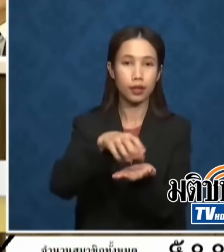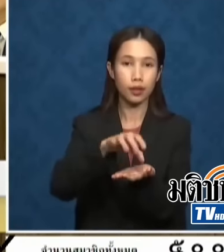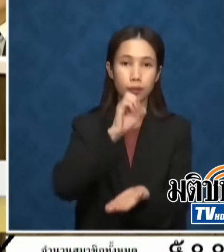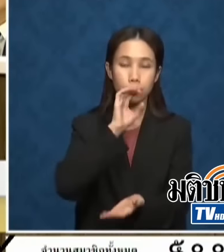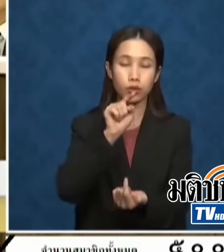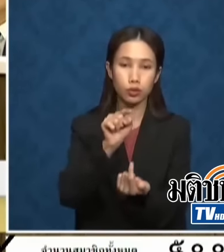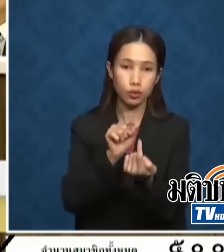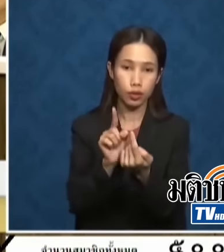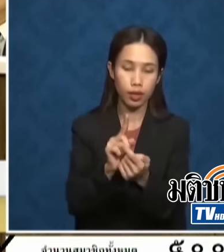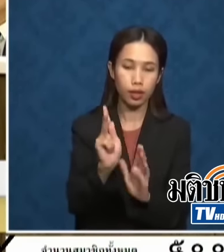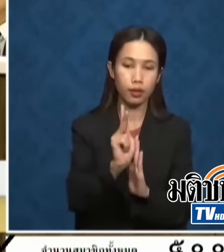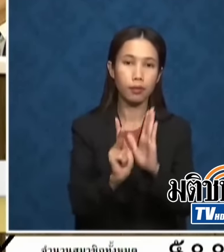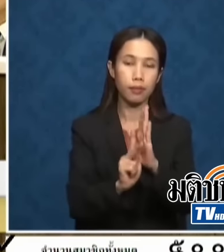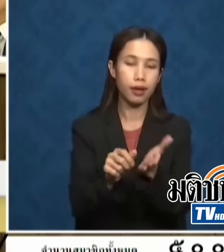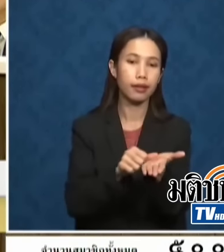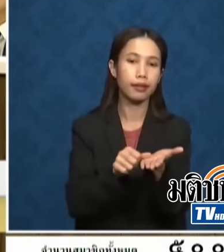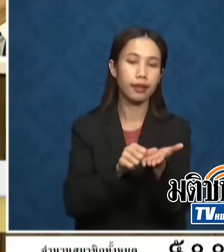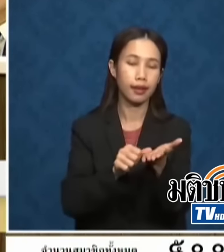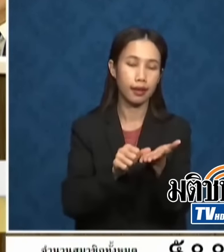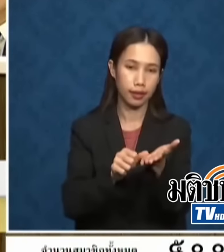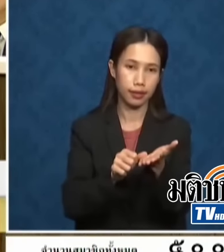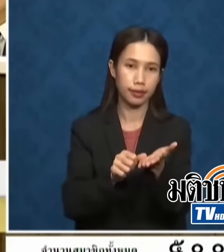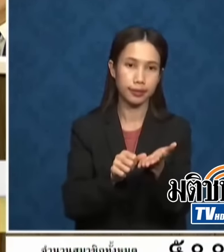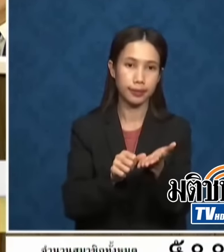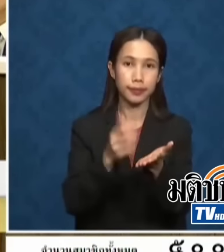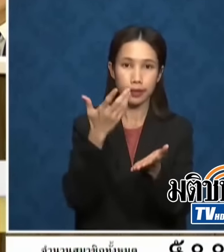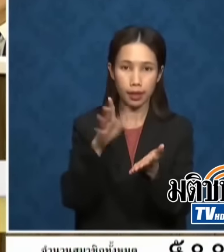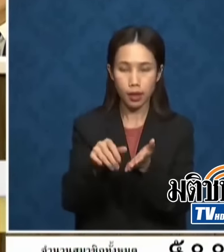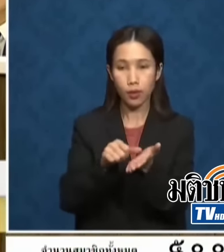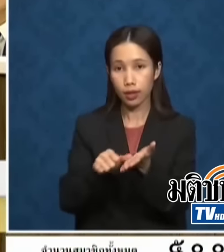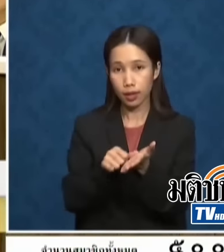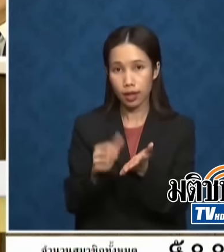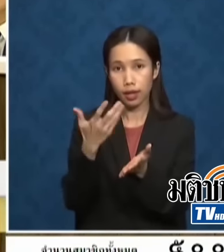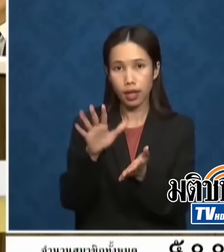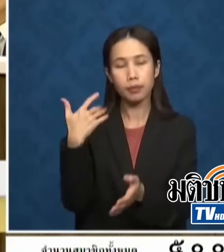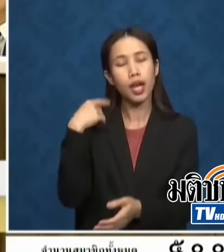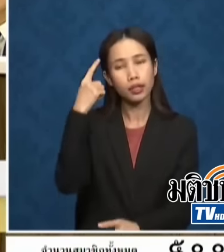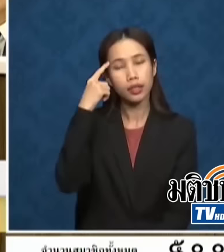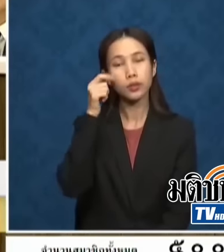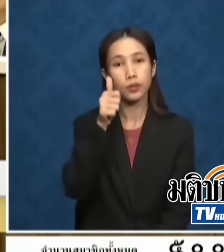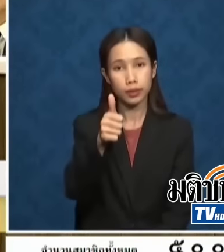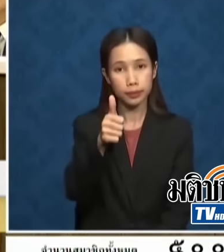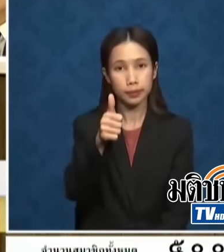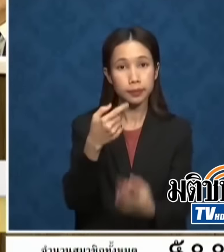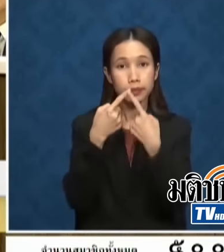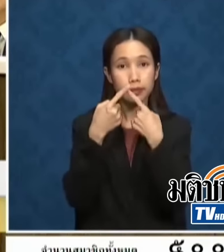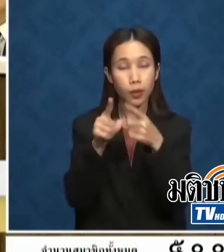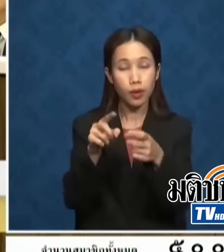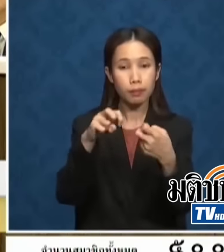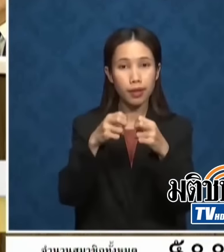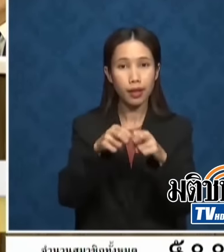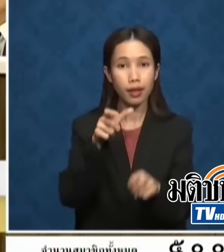การแก้ไขกฎหมายระดับรองลงไปแล้วหลายฉบับซึ่งอันนั้นก็เป็นเรื่องดีครับแต่ว่าเรื่องใ